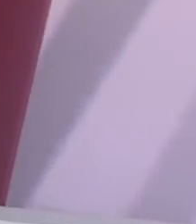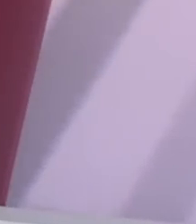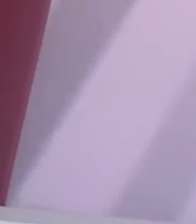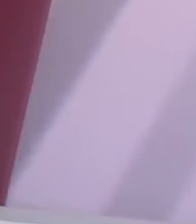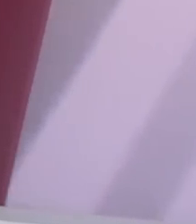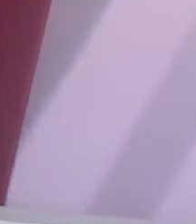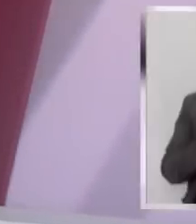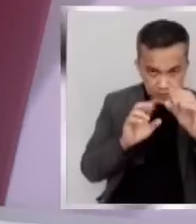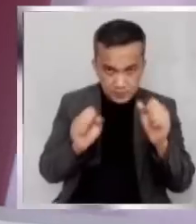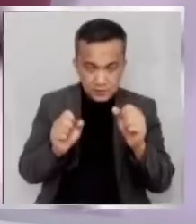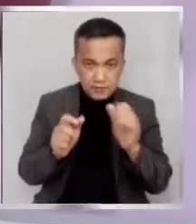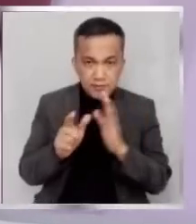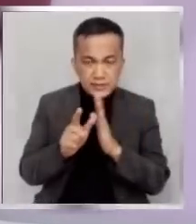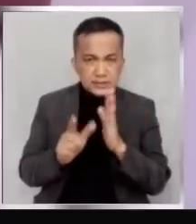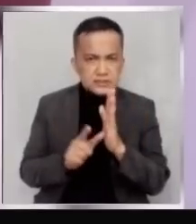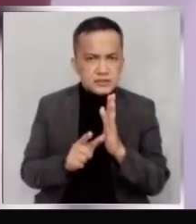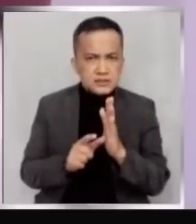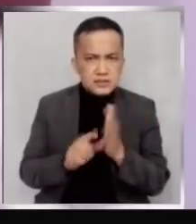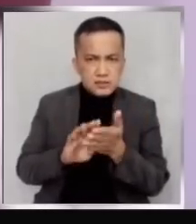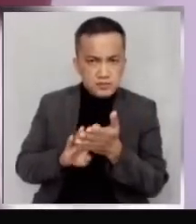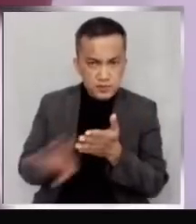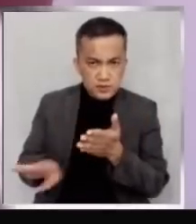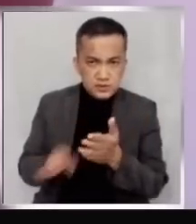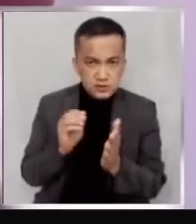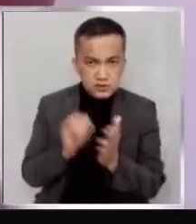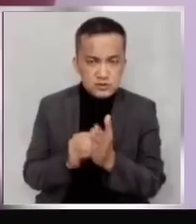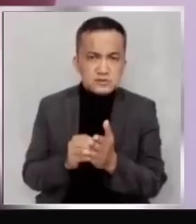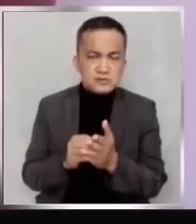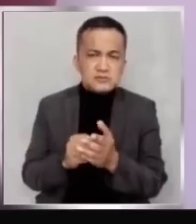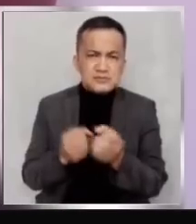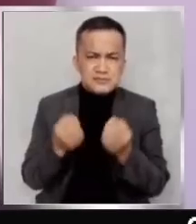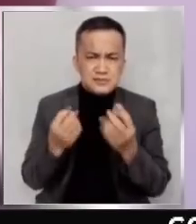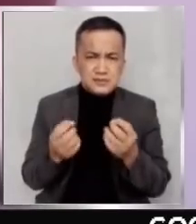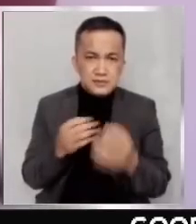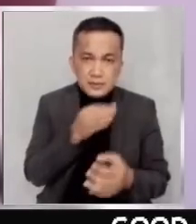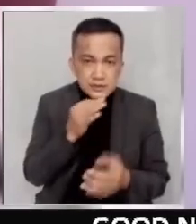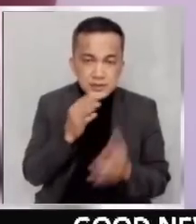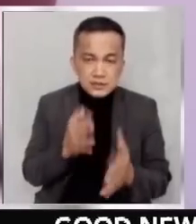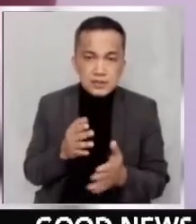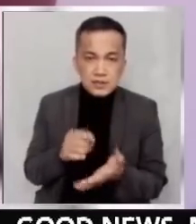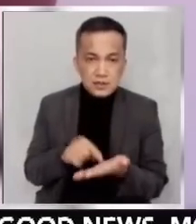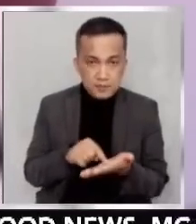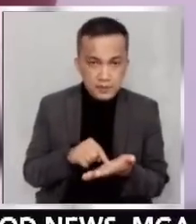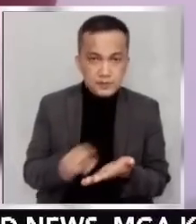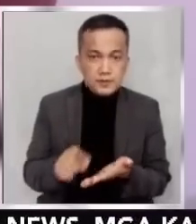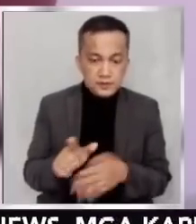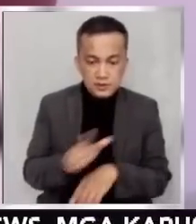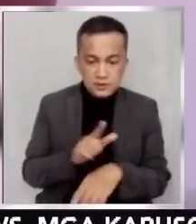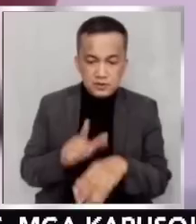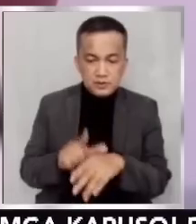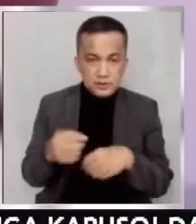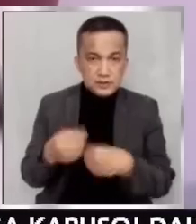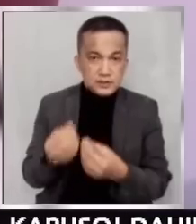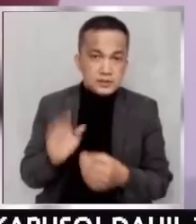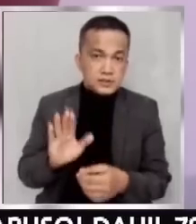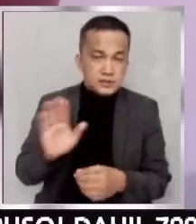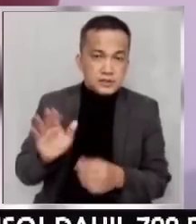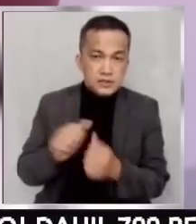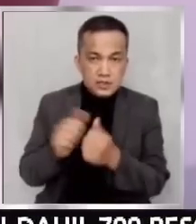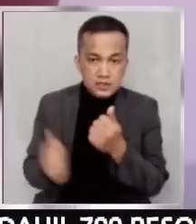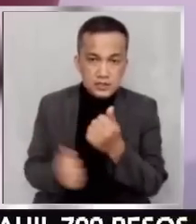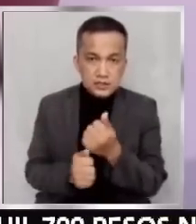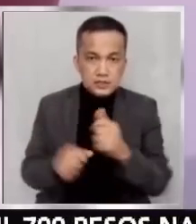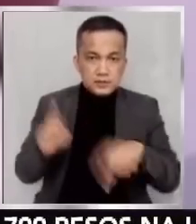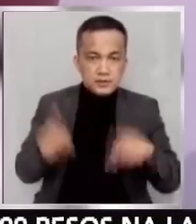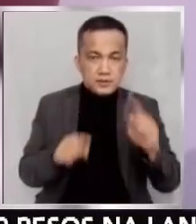na bubura sa utang ng libu-libong magsasaka. Bayad sana yan para sa mga lupang iginawad sa kanila sa ilalim ng iba't ibang agrarian